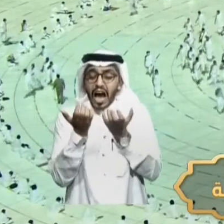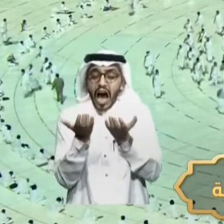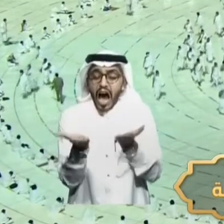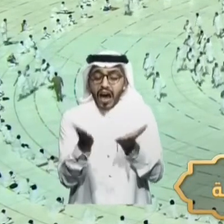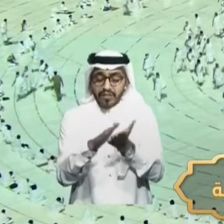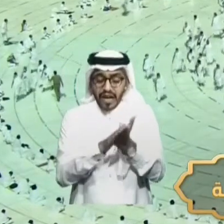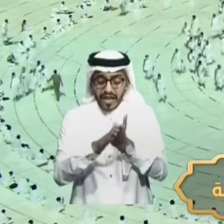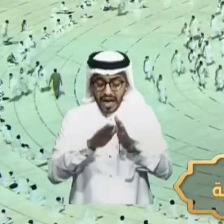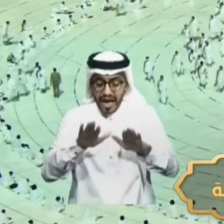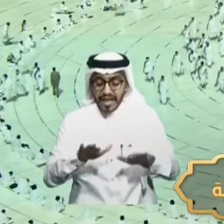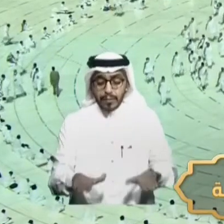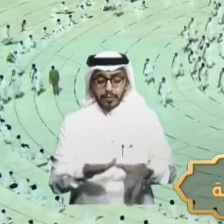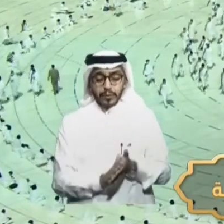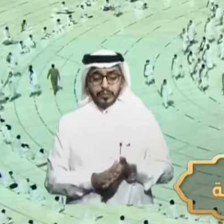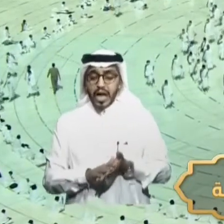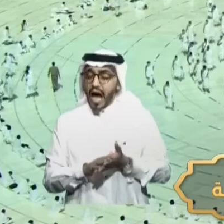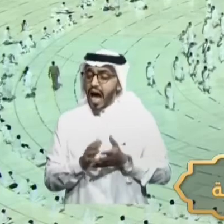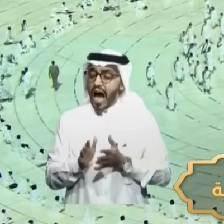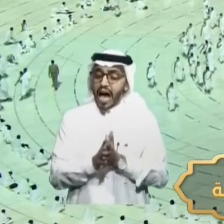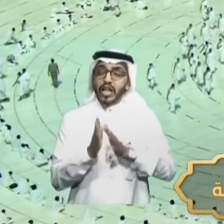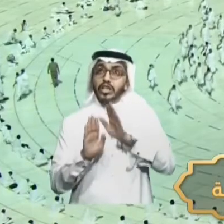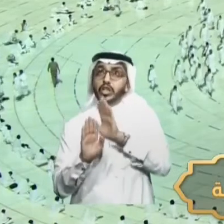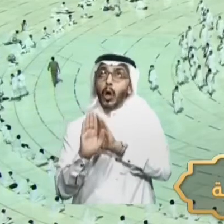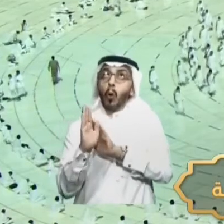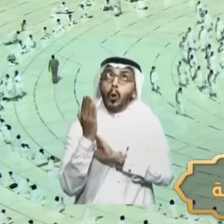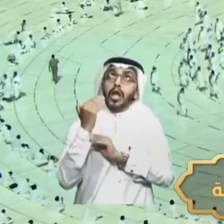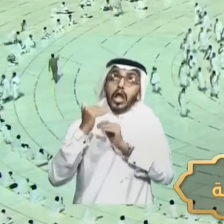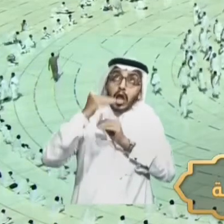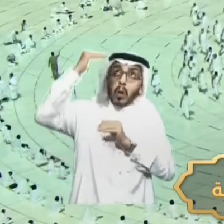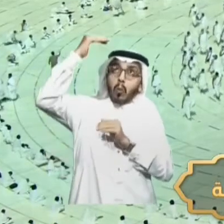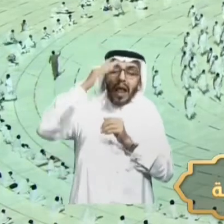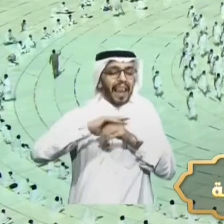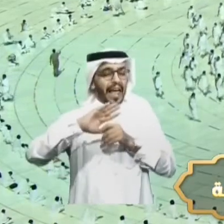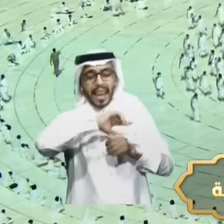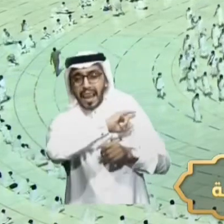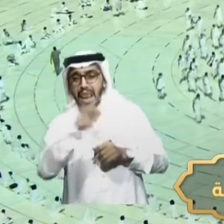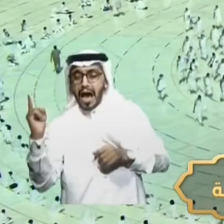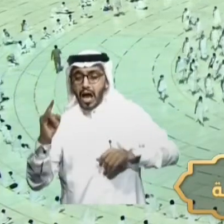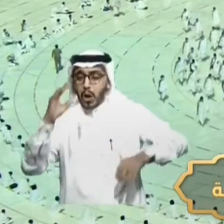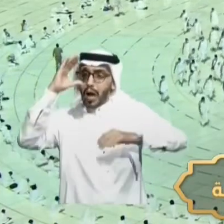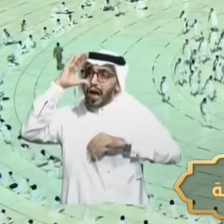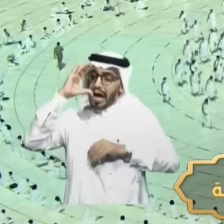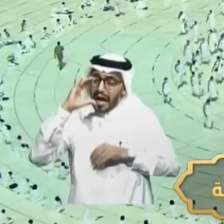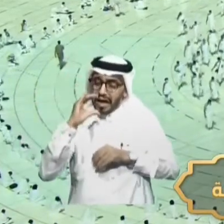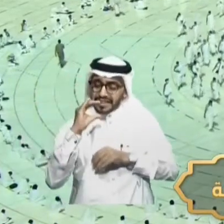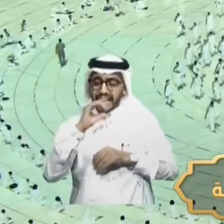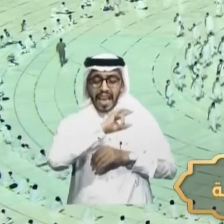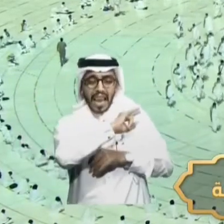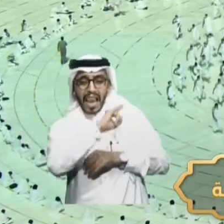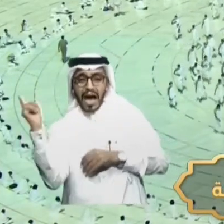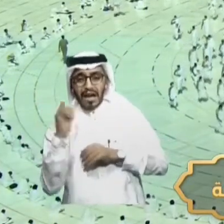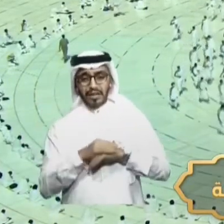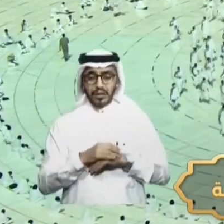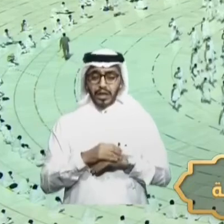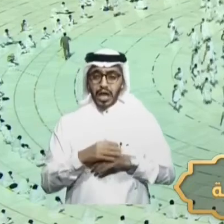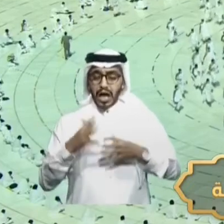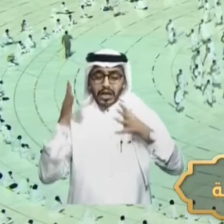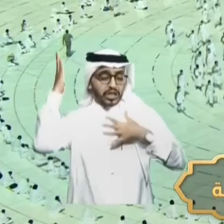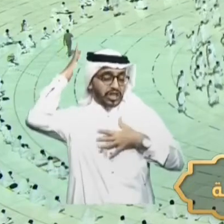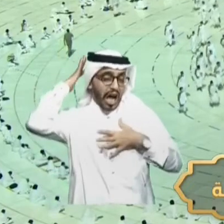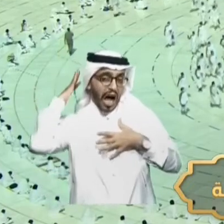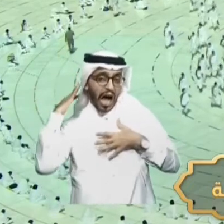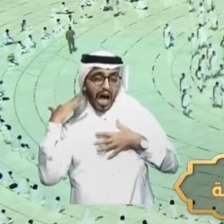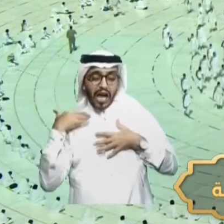الكفين والقدمين، ليس بالطويل البائن ولا بالقصير المتردد، رجل